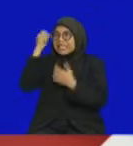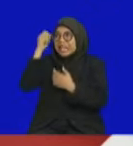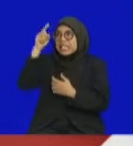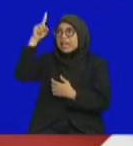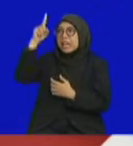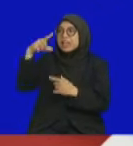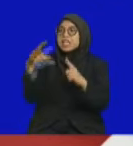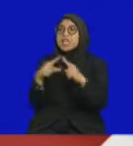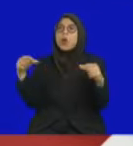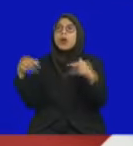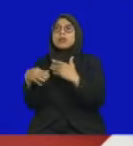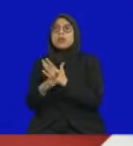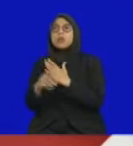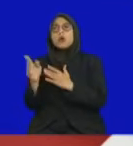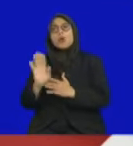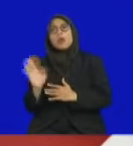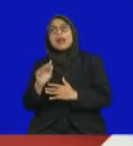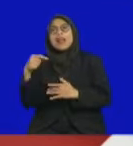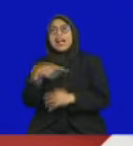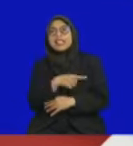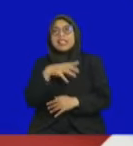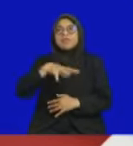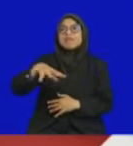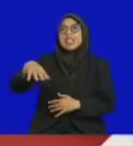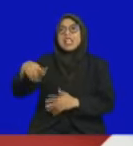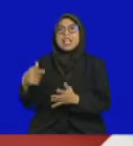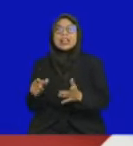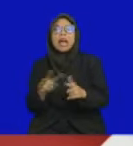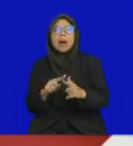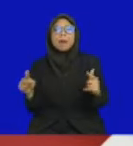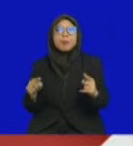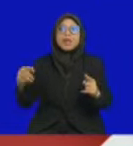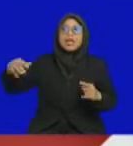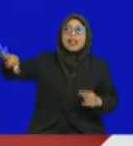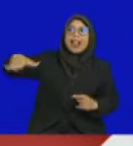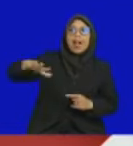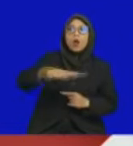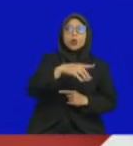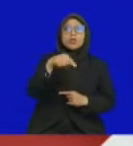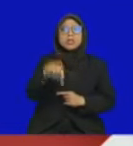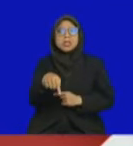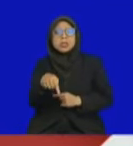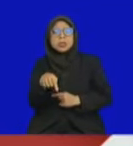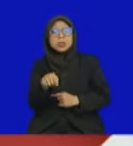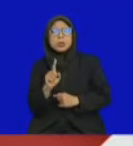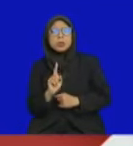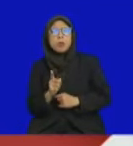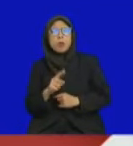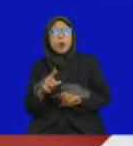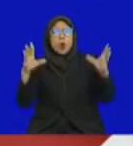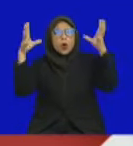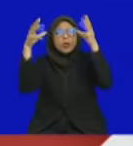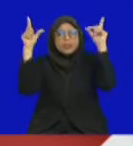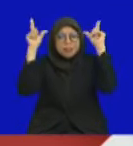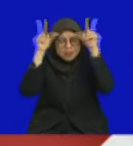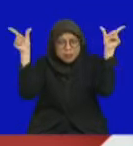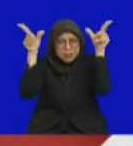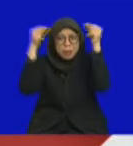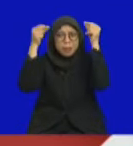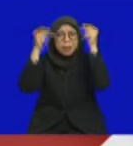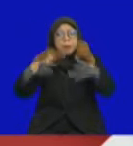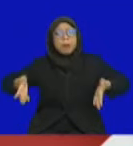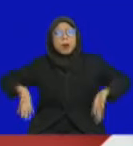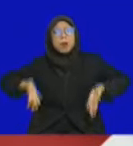bahwa Jawa Timur itu emang bukan hanya wilayah daratan tetapi juga wilayah laut dan juga maritim Oleh karena itu bahwa konsep pembangunan di Jawa Timur